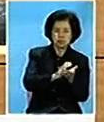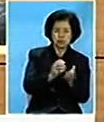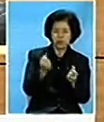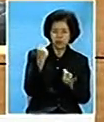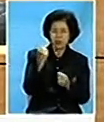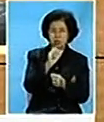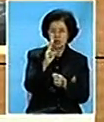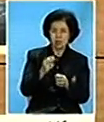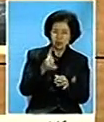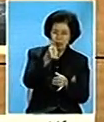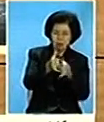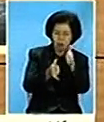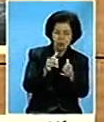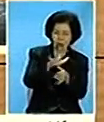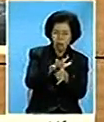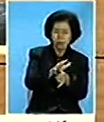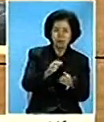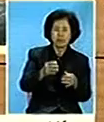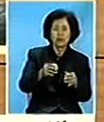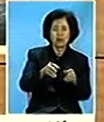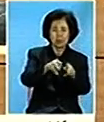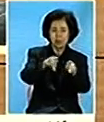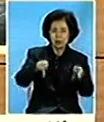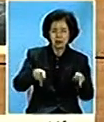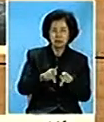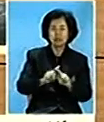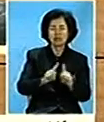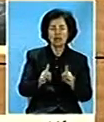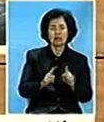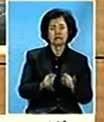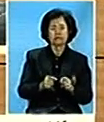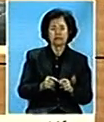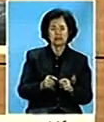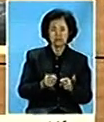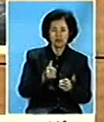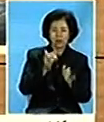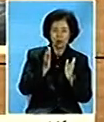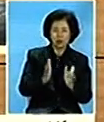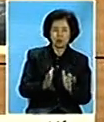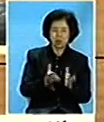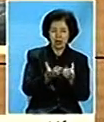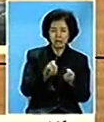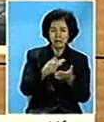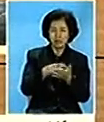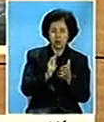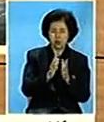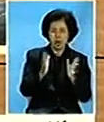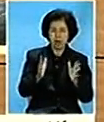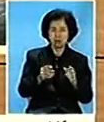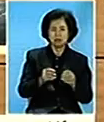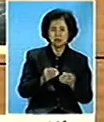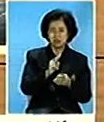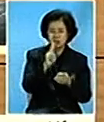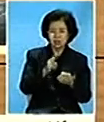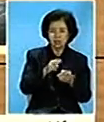ใช้บุกรุกครอบครองพื้นที่ซึ่งเป็นของรัฐเนี่ยมากมายมหาศาลโดยบุคคลเหล่านั้นได้รับประโยชน์อย่างมากมายจากการใช้พื้น